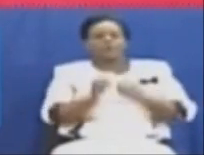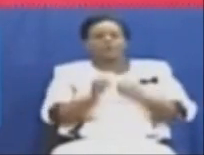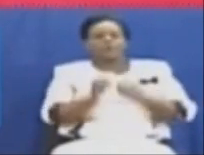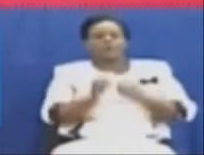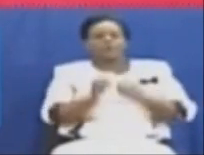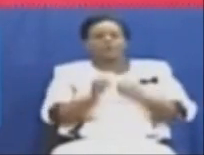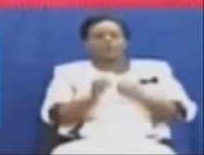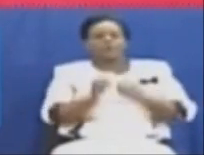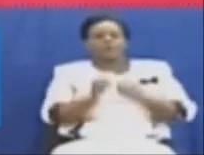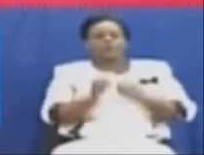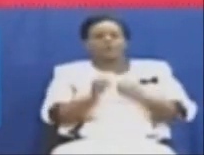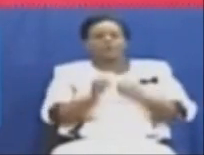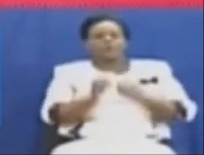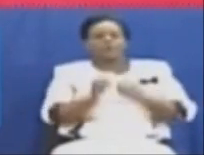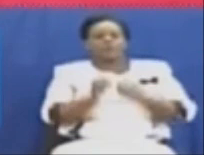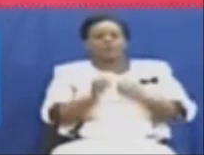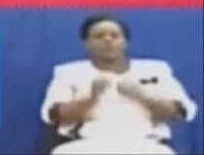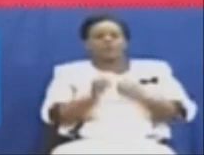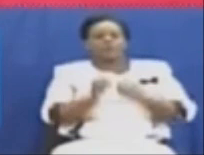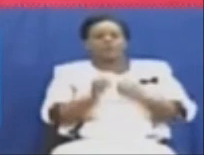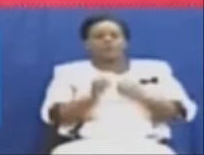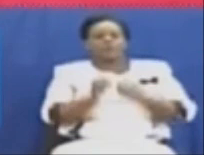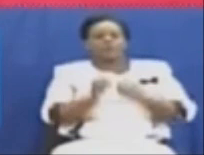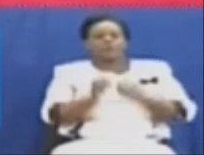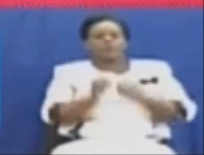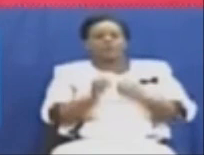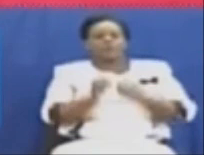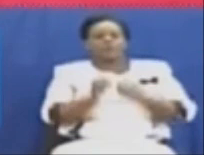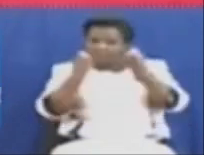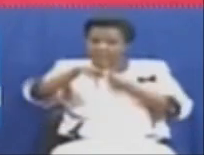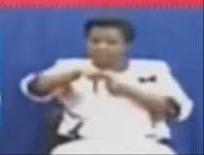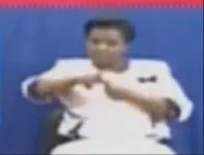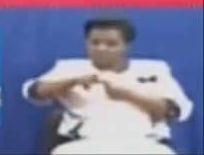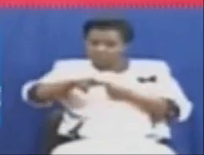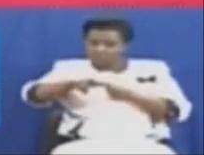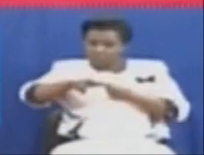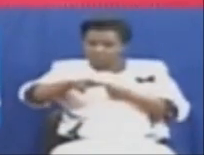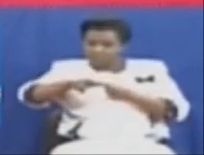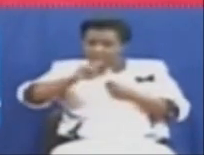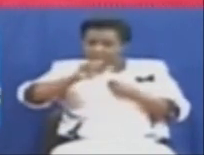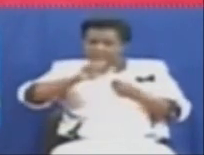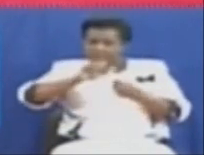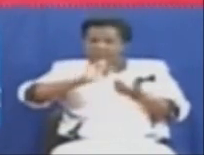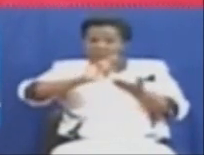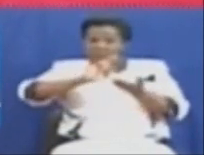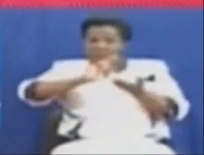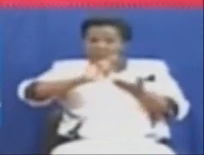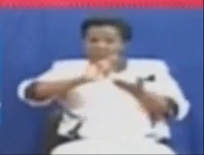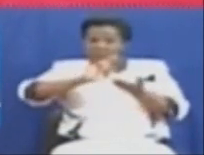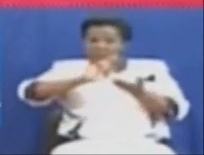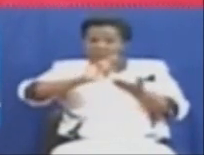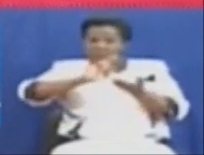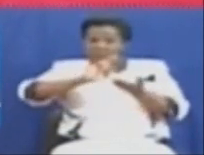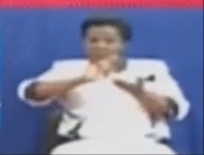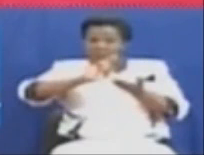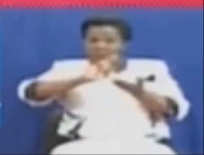Kamati za maafa za kata, wilaya na mikoa zipo, zinafanya kazi